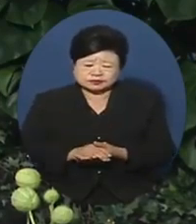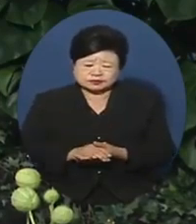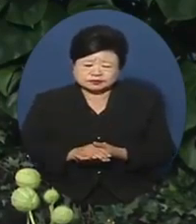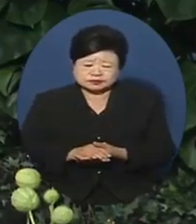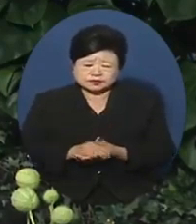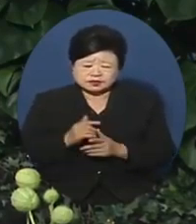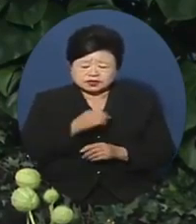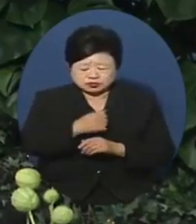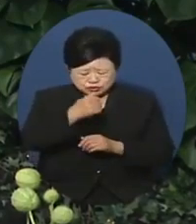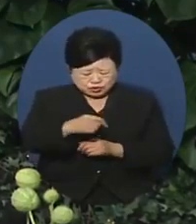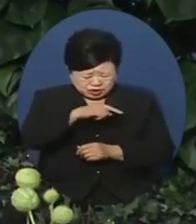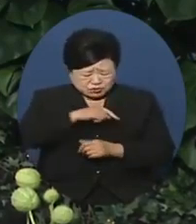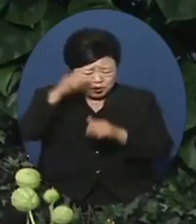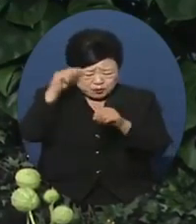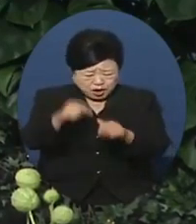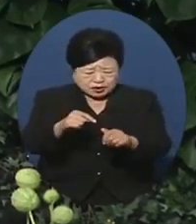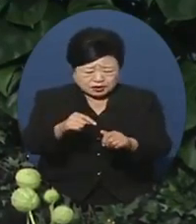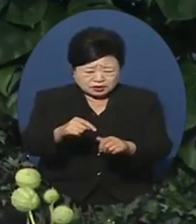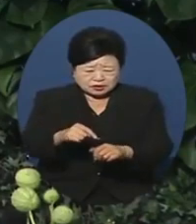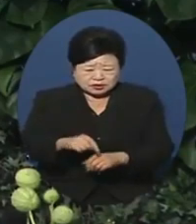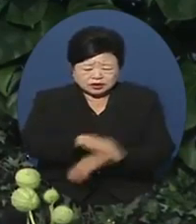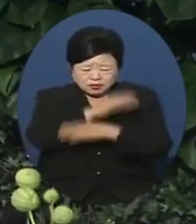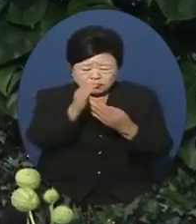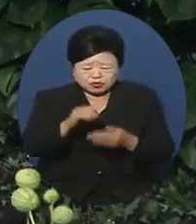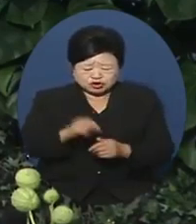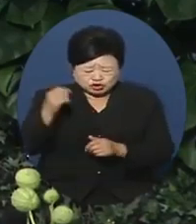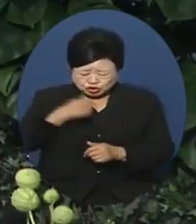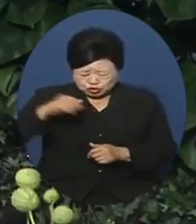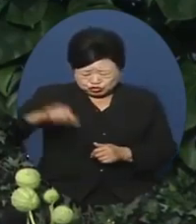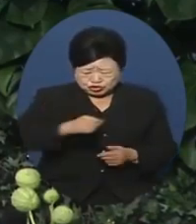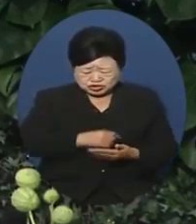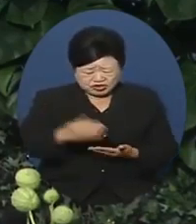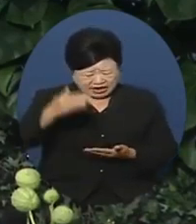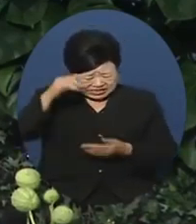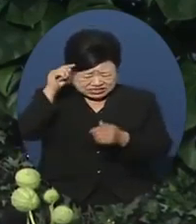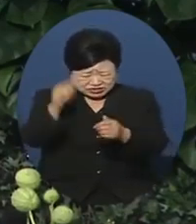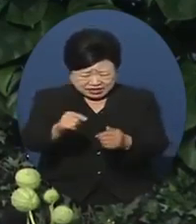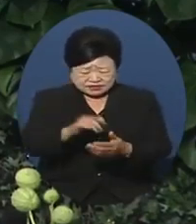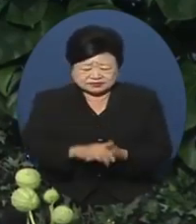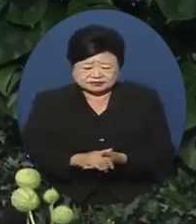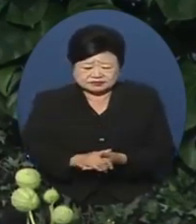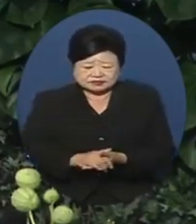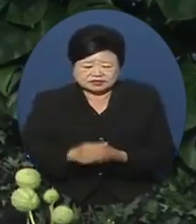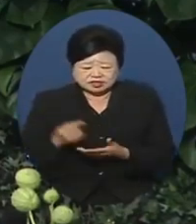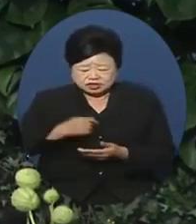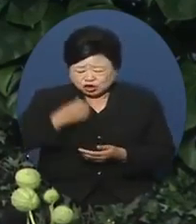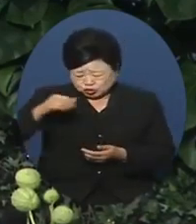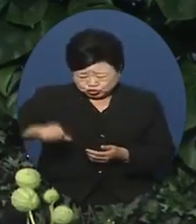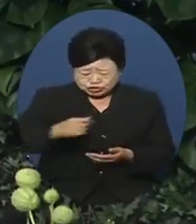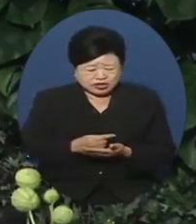나사렛 예수 그리스도 이름으로 명하노니 너희 저주는 떠나갈지어다. 저주는 떠나가라.